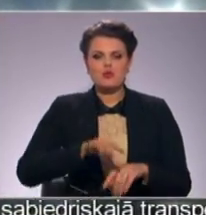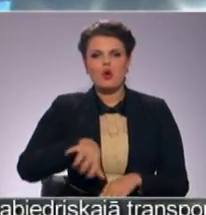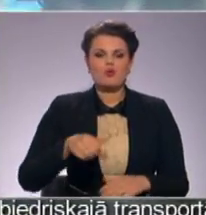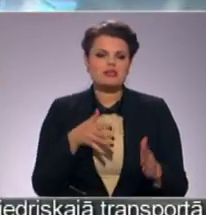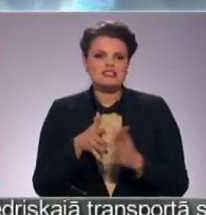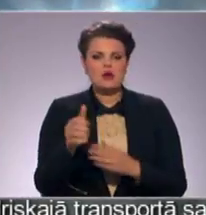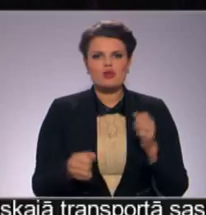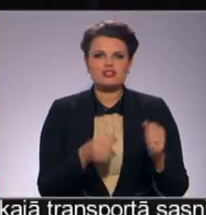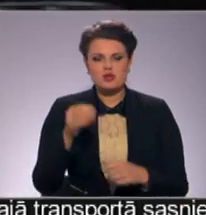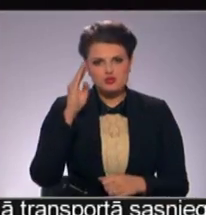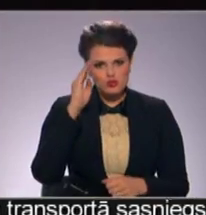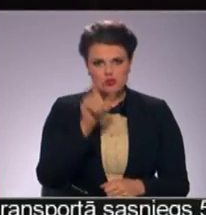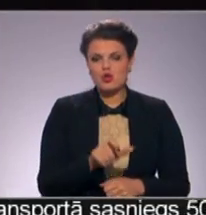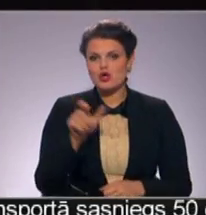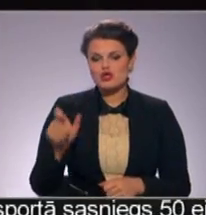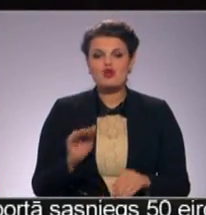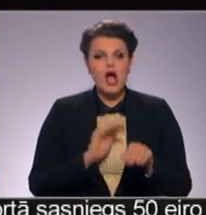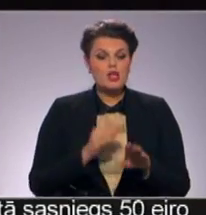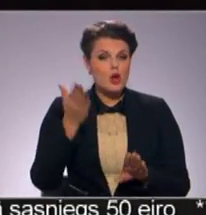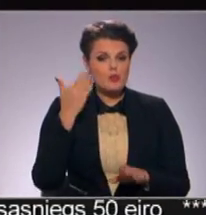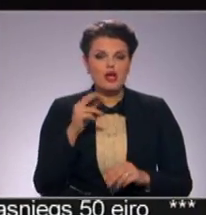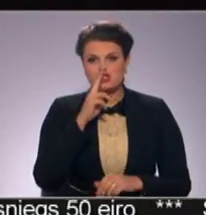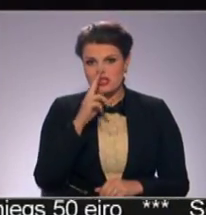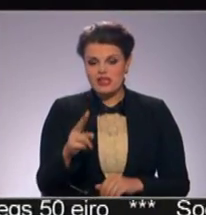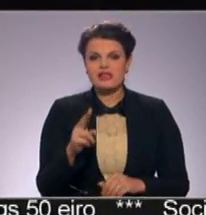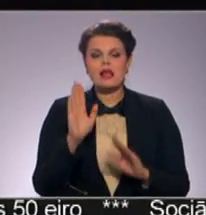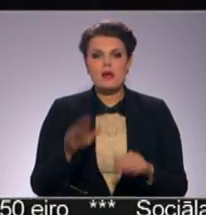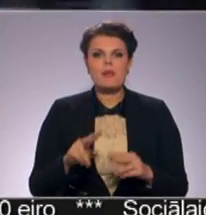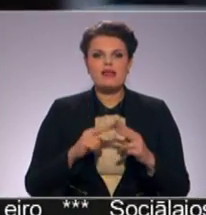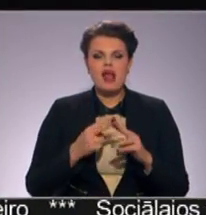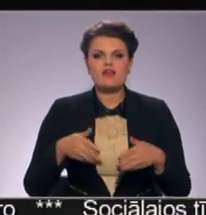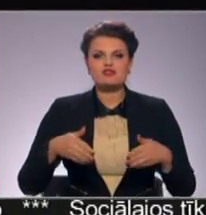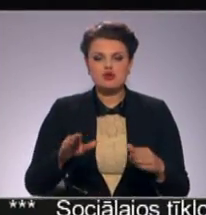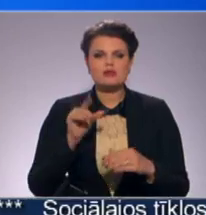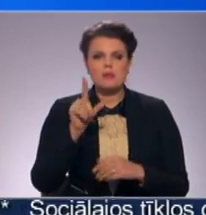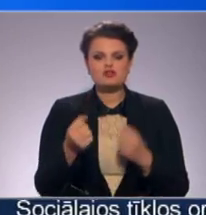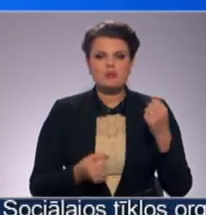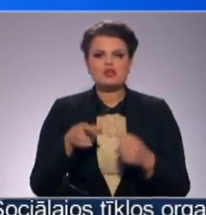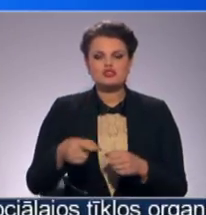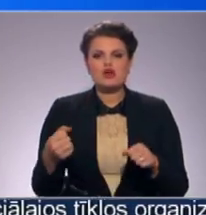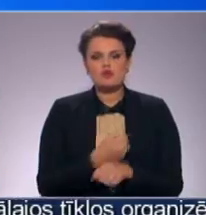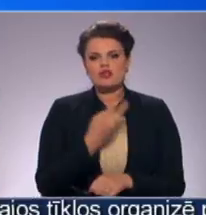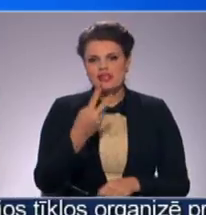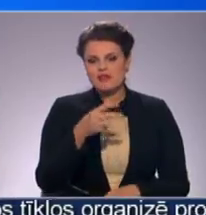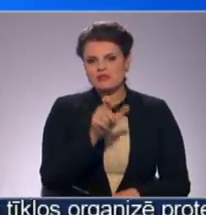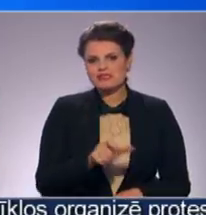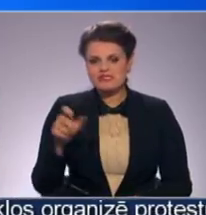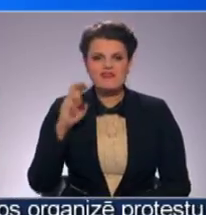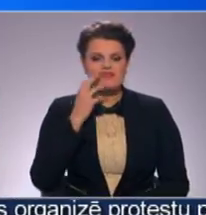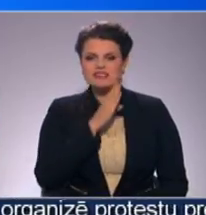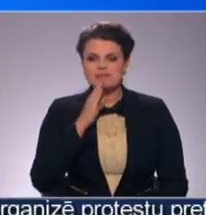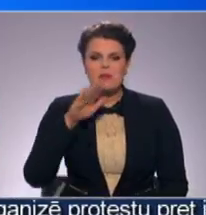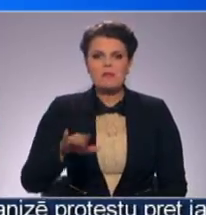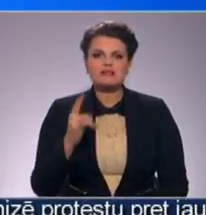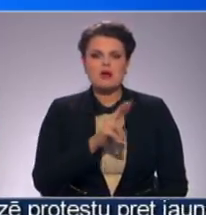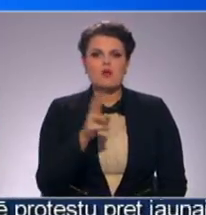cauri skrienoši pusauģi. Atgādināšu, ka pagājušajā nedēļā pa Jelgavas šosei braucošu auto šeit notriec divus gājējus. Vecmāmiņa ir